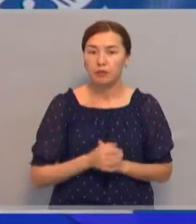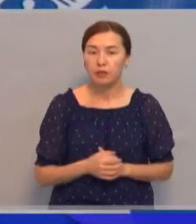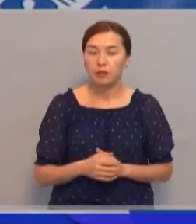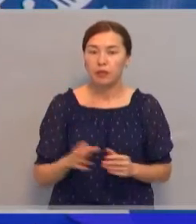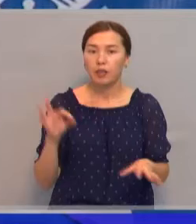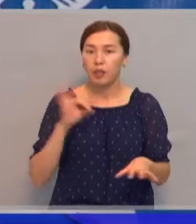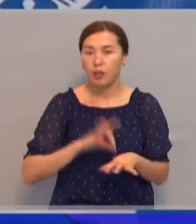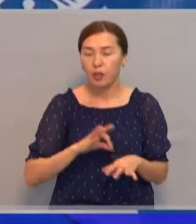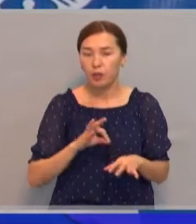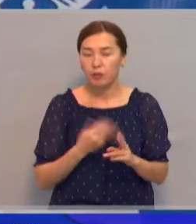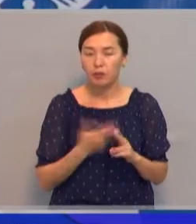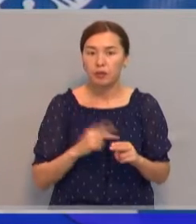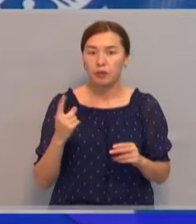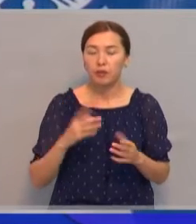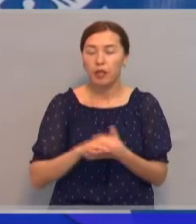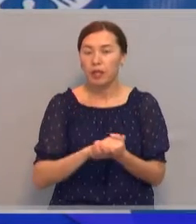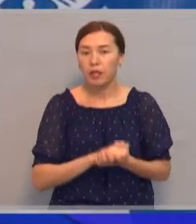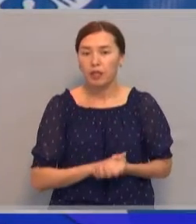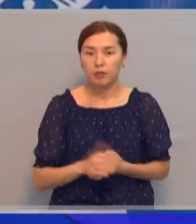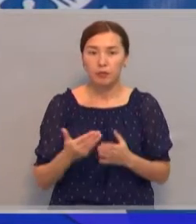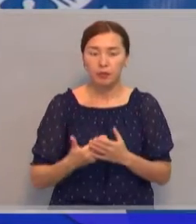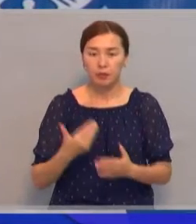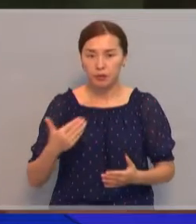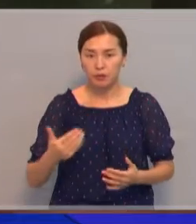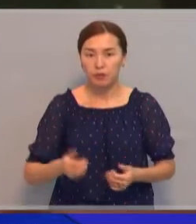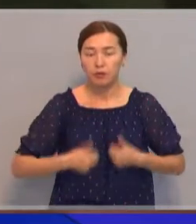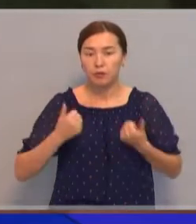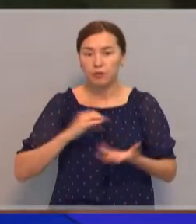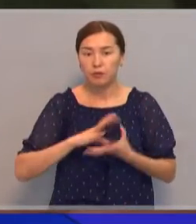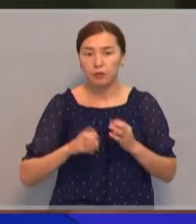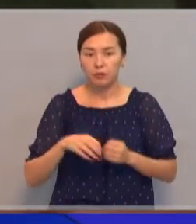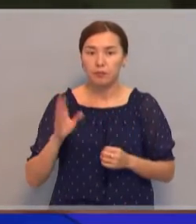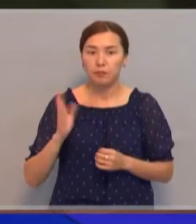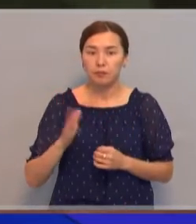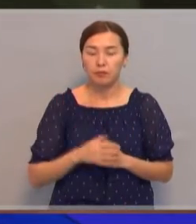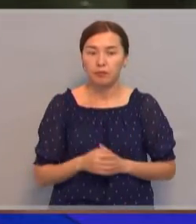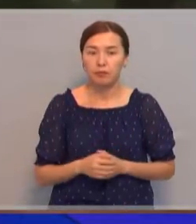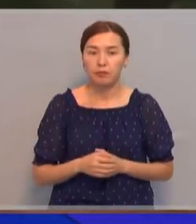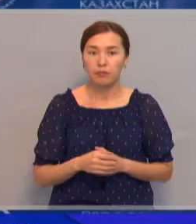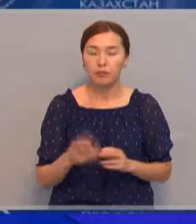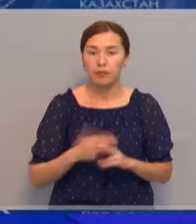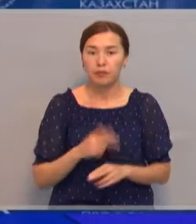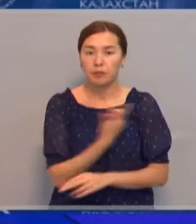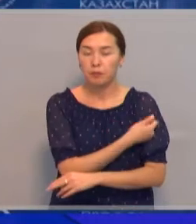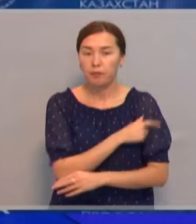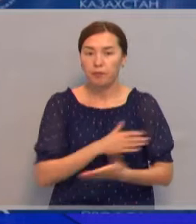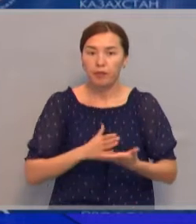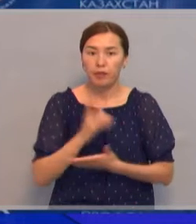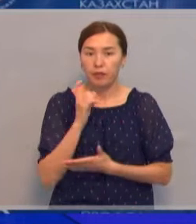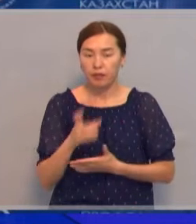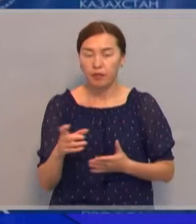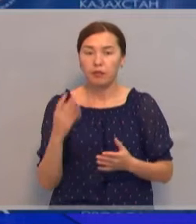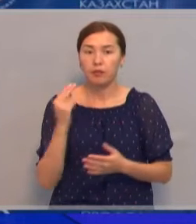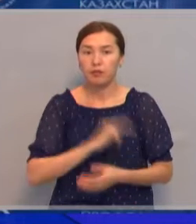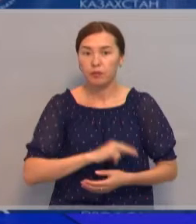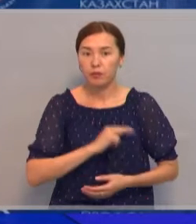Мына індеттен бір кісідей атсалысып жеңіп шығайық. Осы медицина қызметкерлері